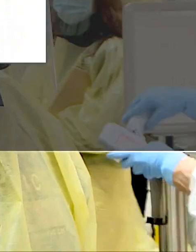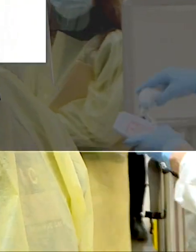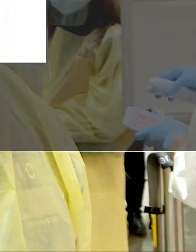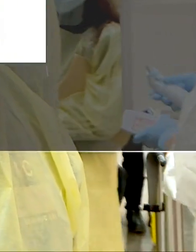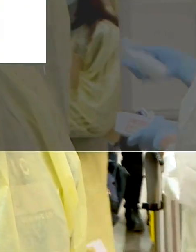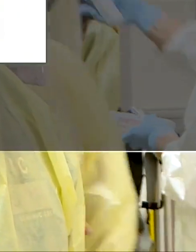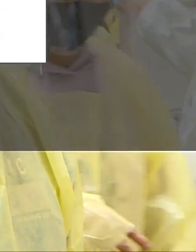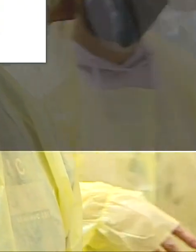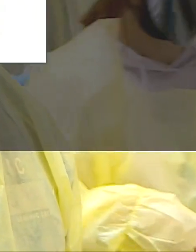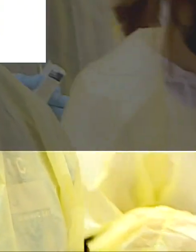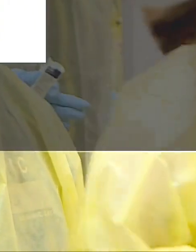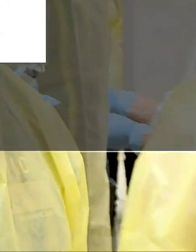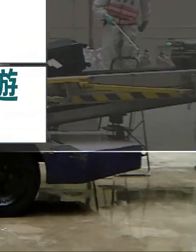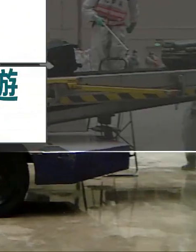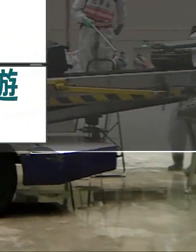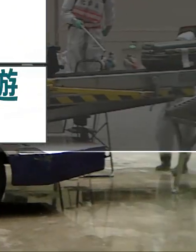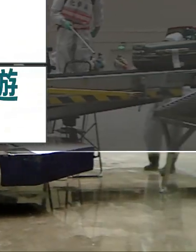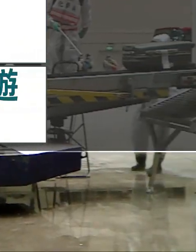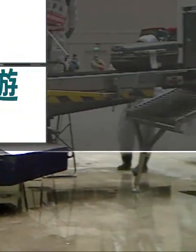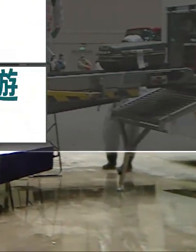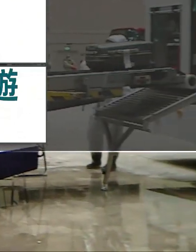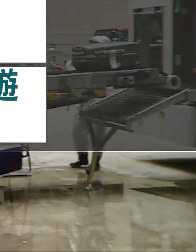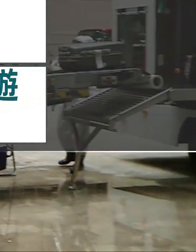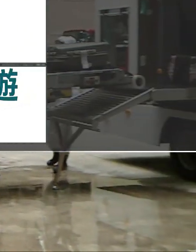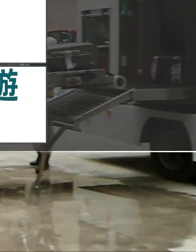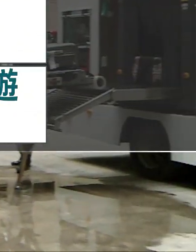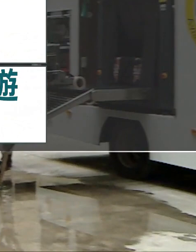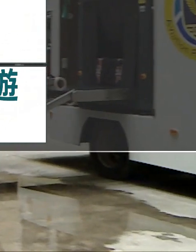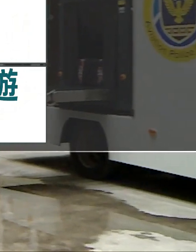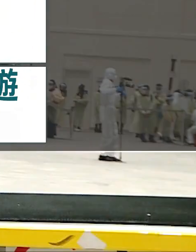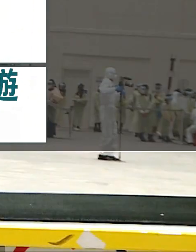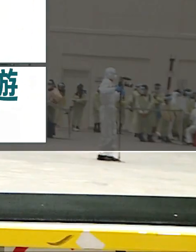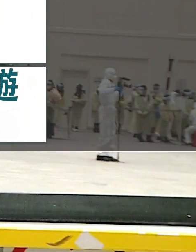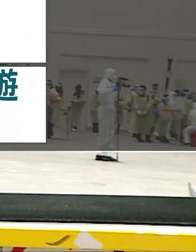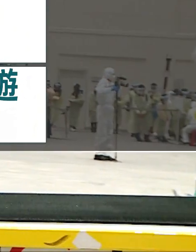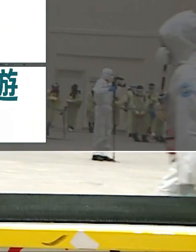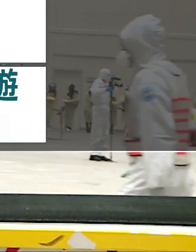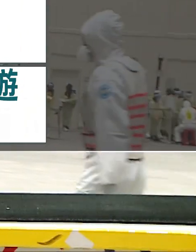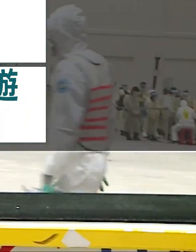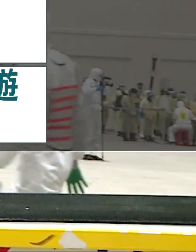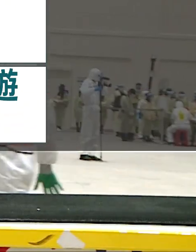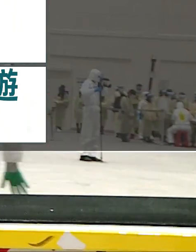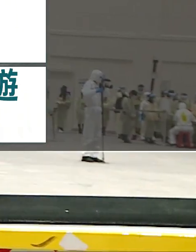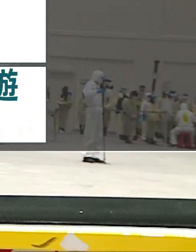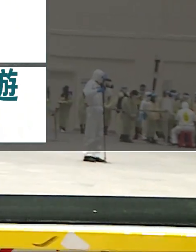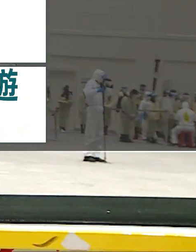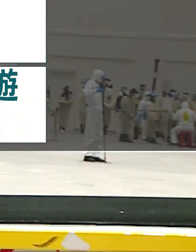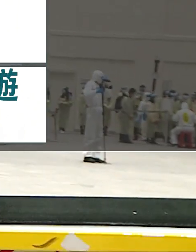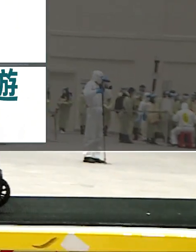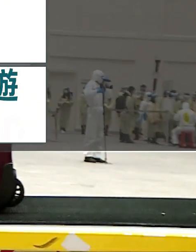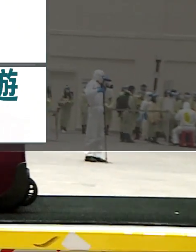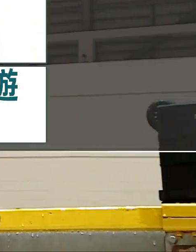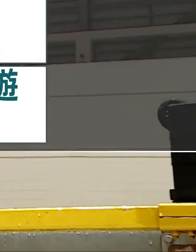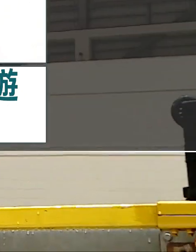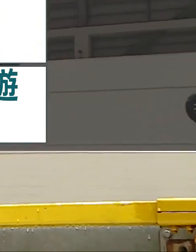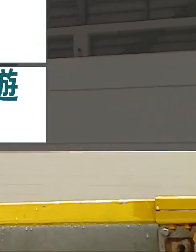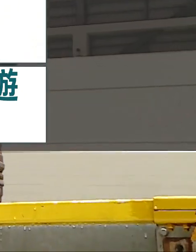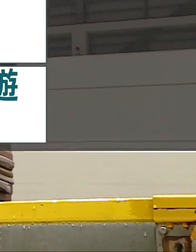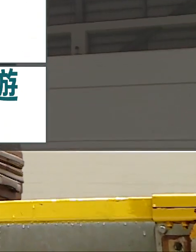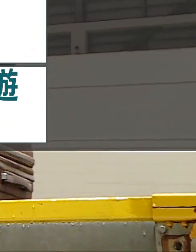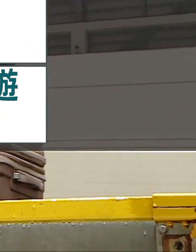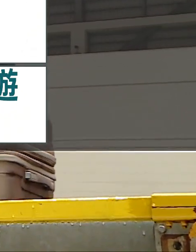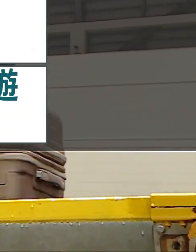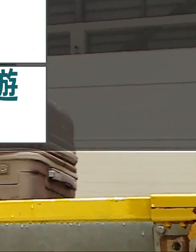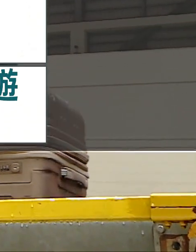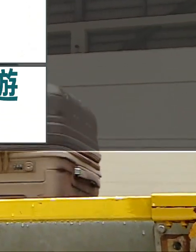游团群聚共4人确诊，案338跟团到奥地利捷克旅游，旅游团群聚共5人确诊。由于先前奥